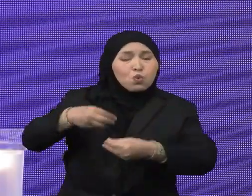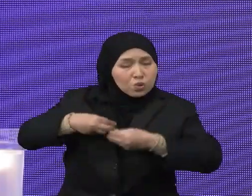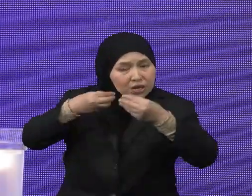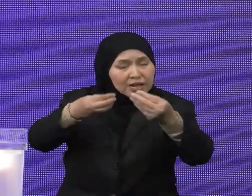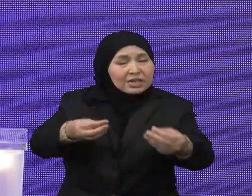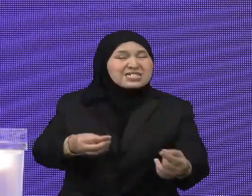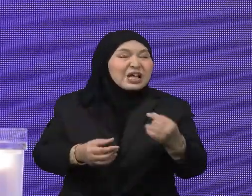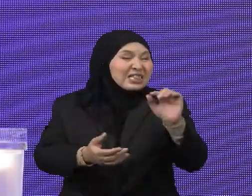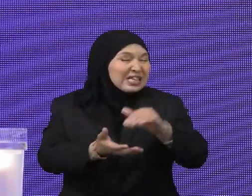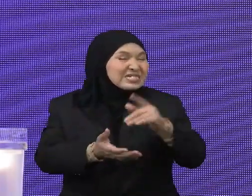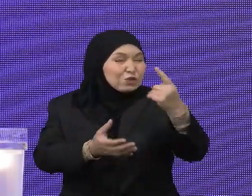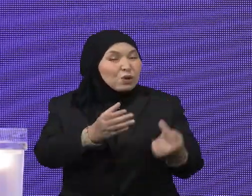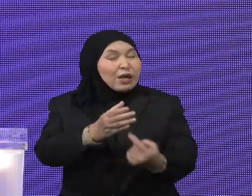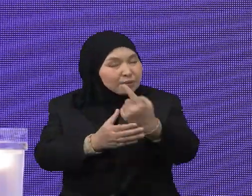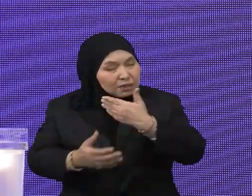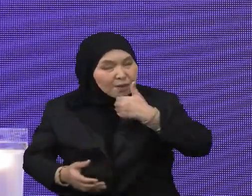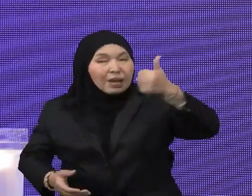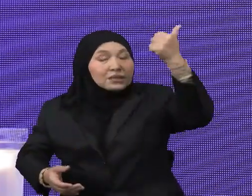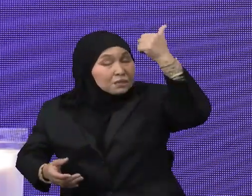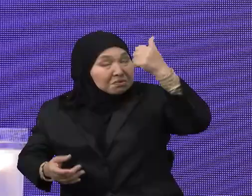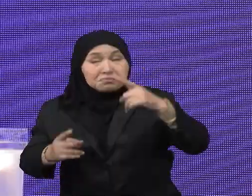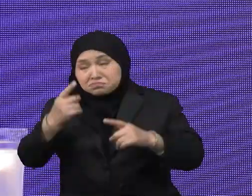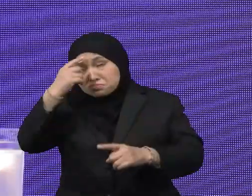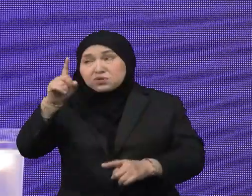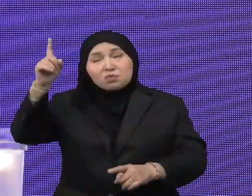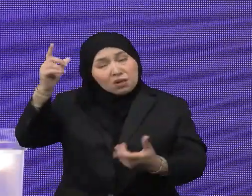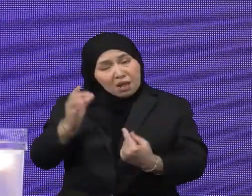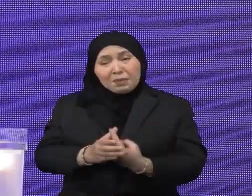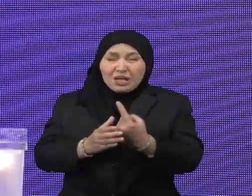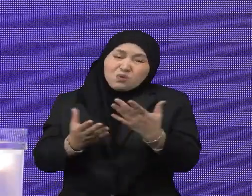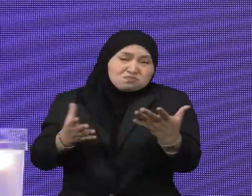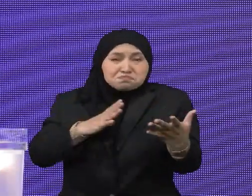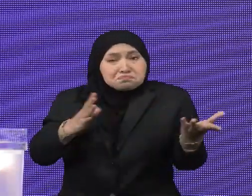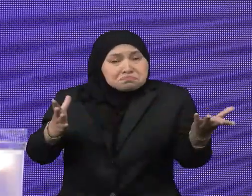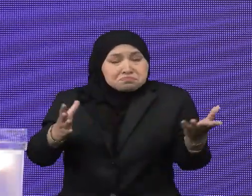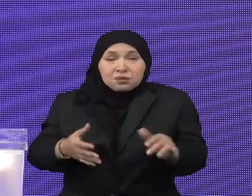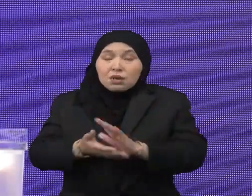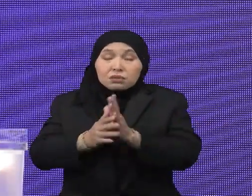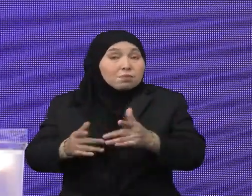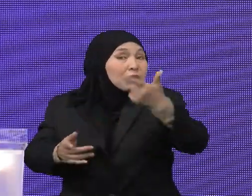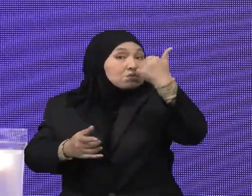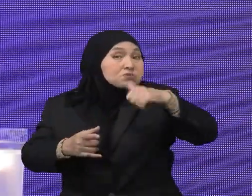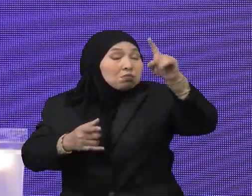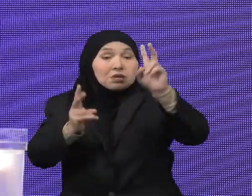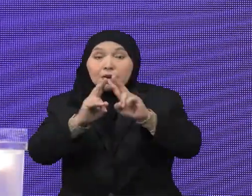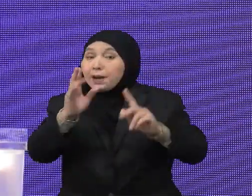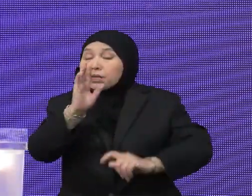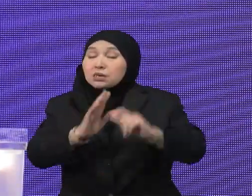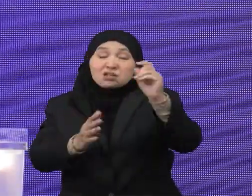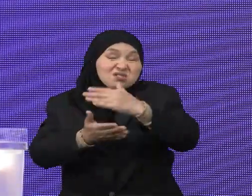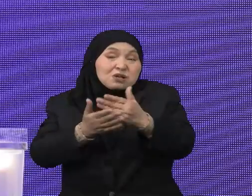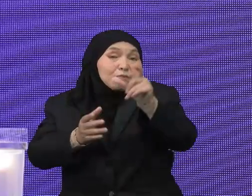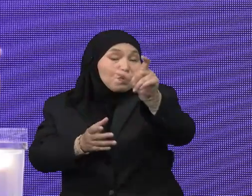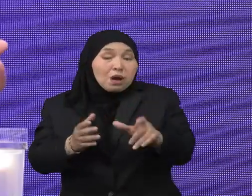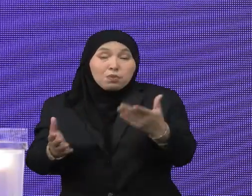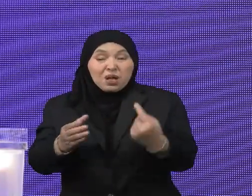mengungkit tetapi layak saja bagi Allah untuk mengungkit karena Allah lah yang paling tinggi ee bagi setengah orang mungkin kalau